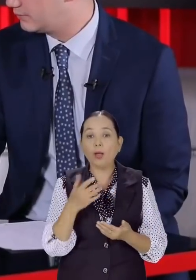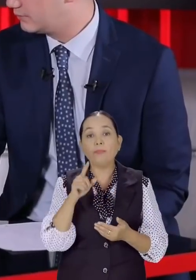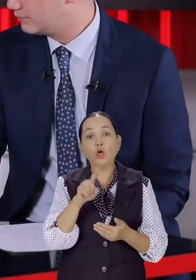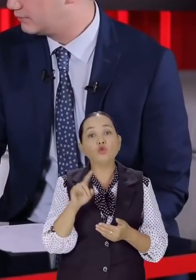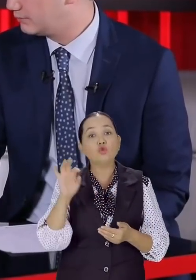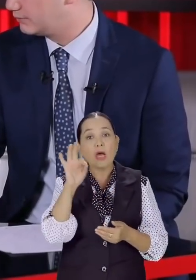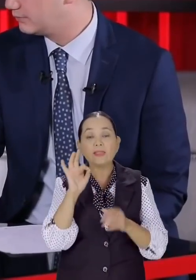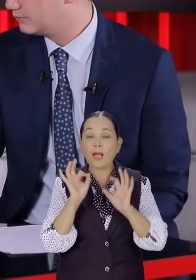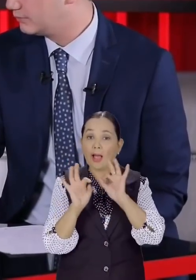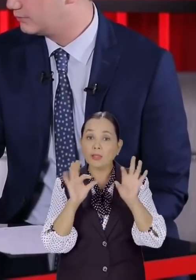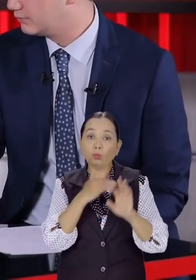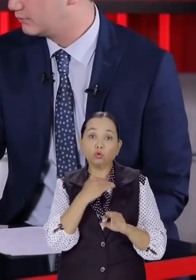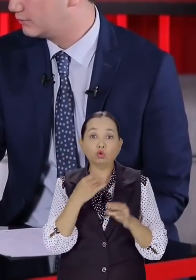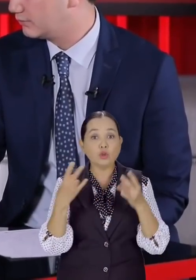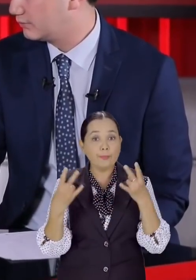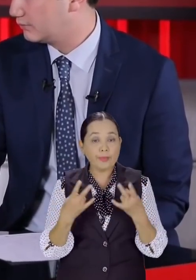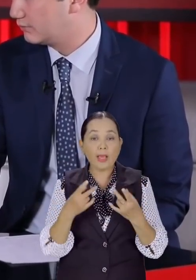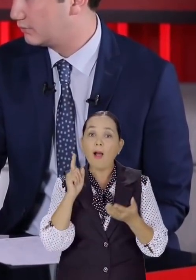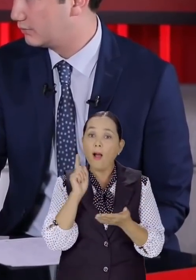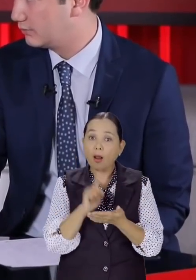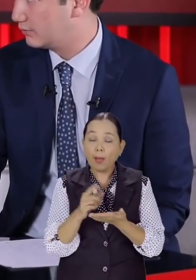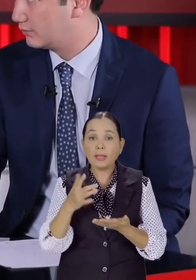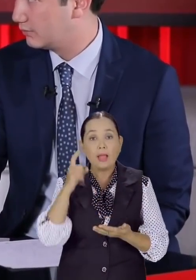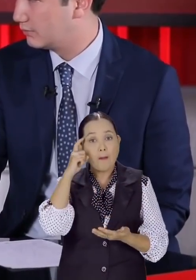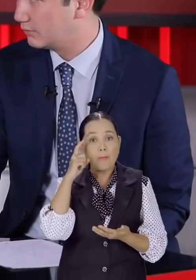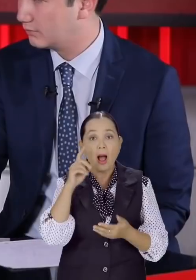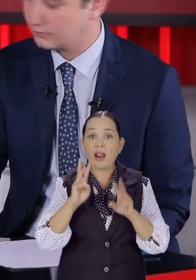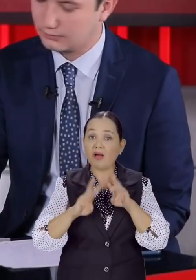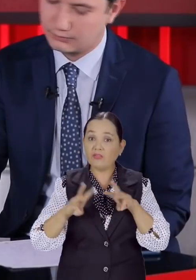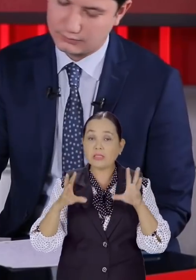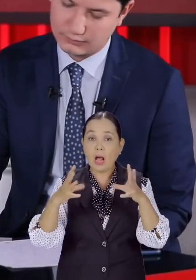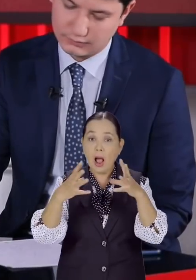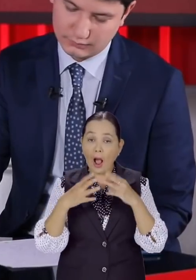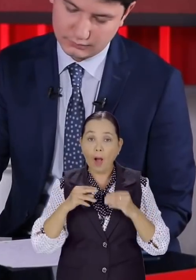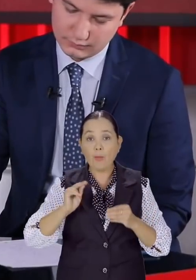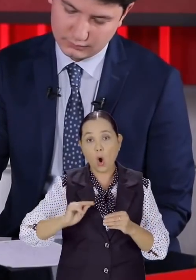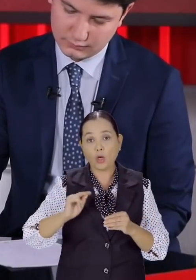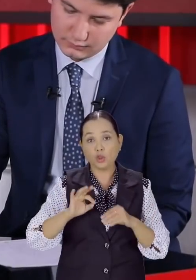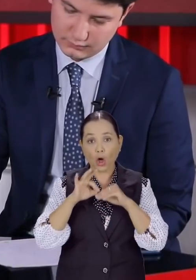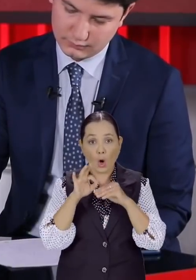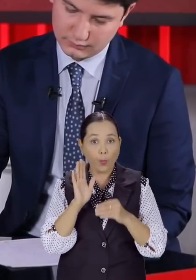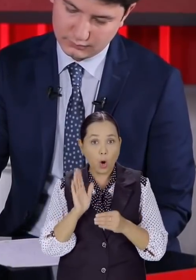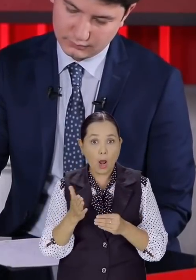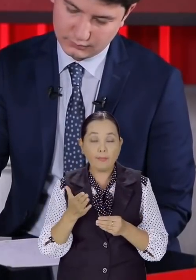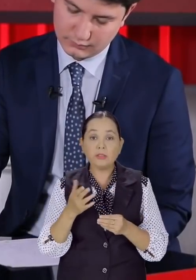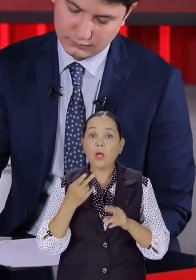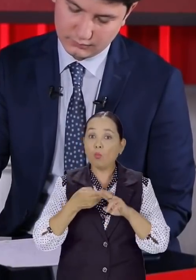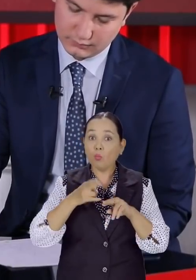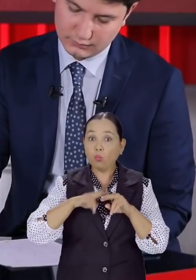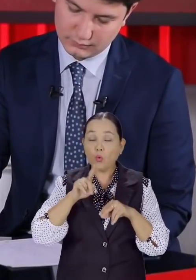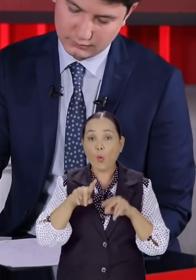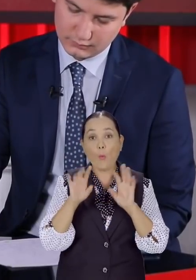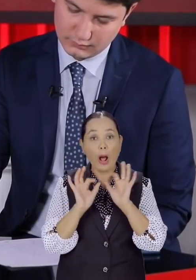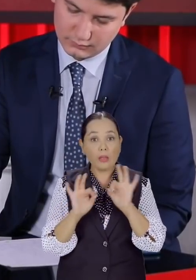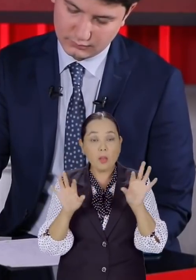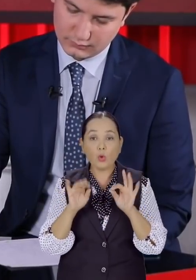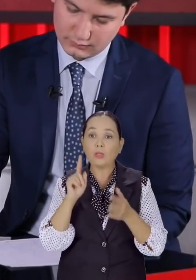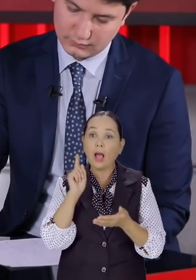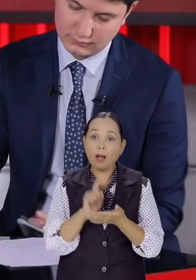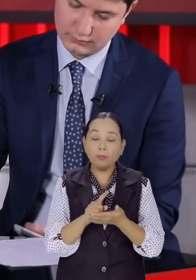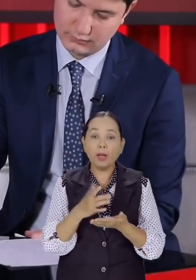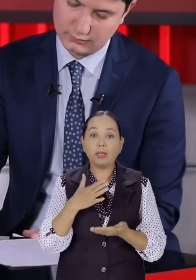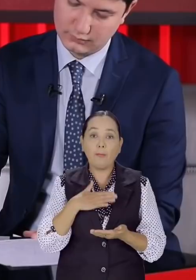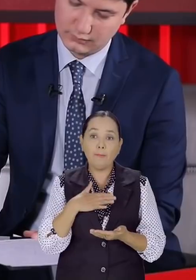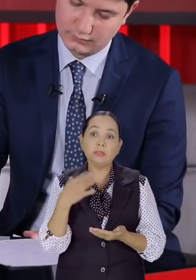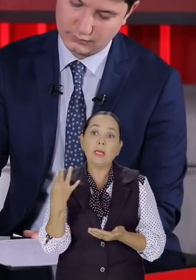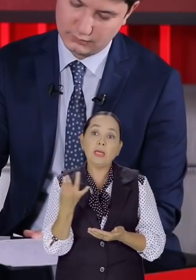narsani aytib o'tishim kerak, bizni albatta mahalla vazirligi bilan hamkorlikda ish olib boramiz. Bu ma'lumotlarga albatta